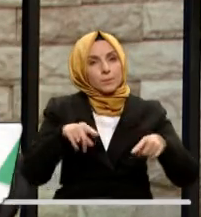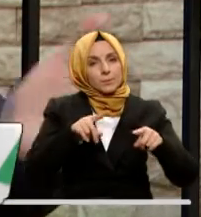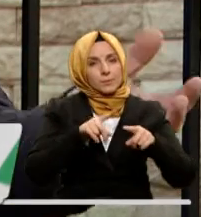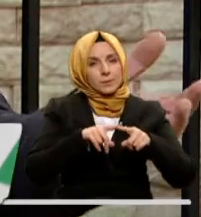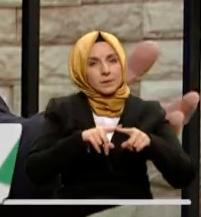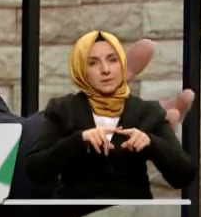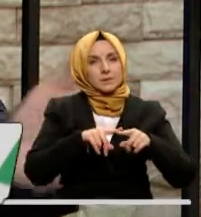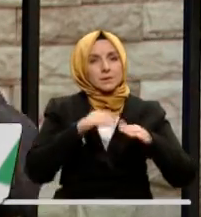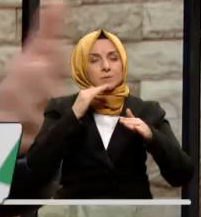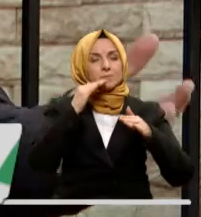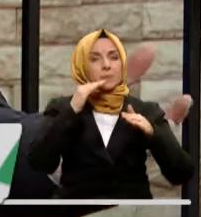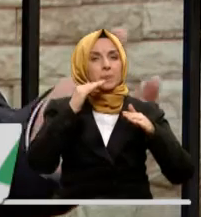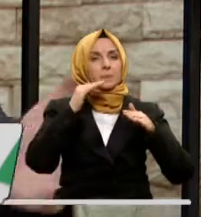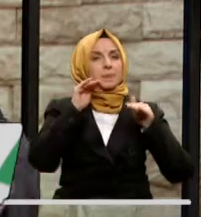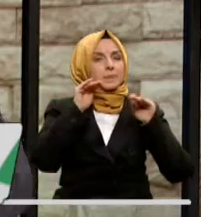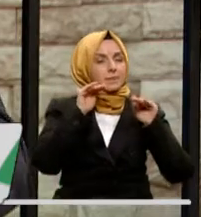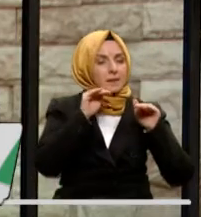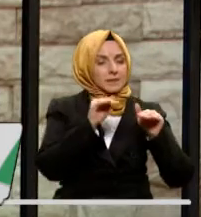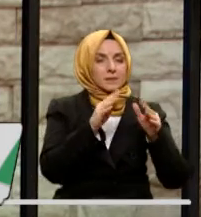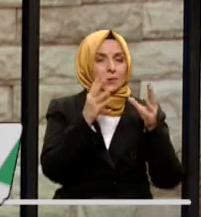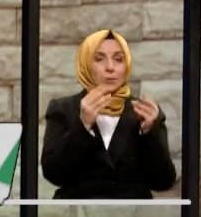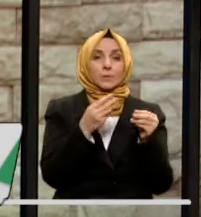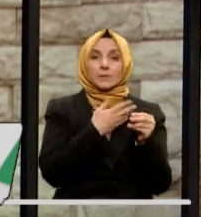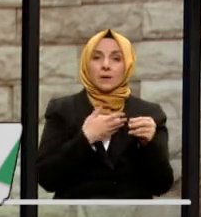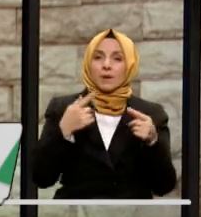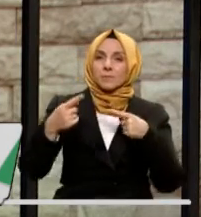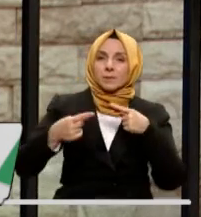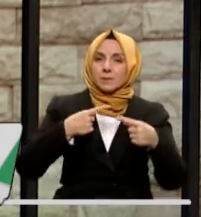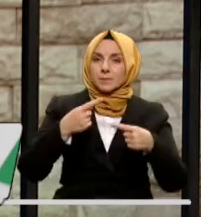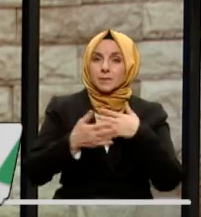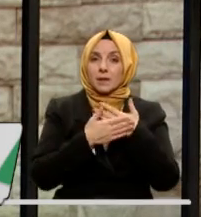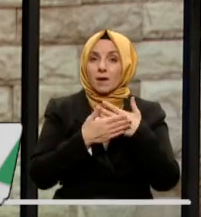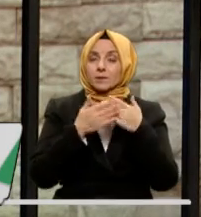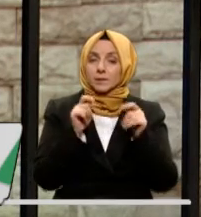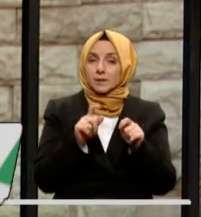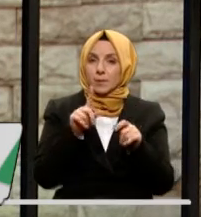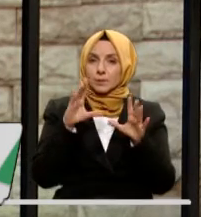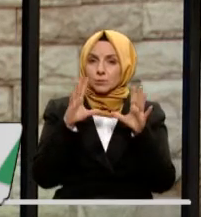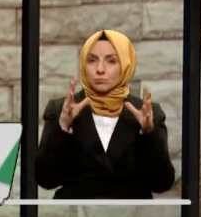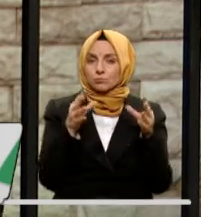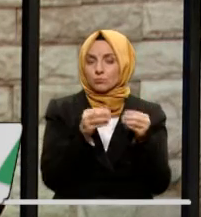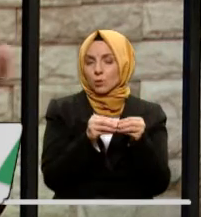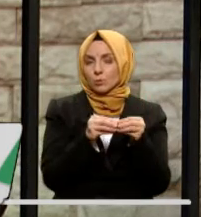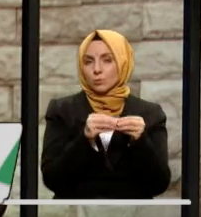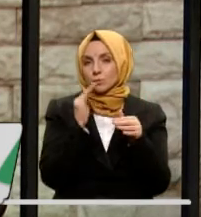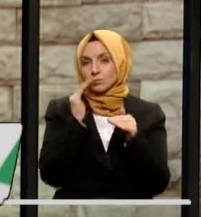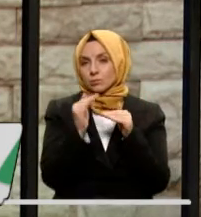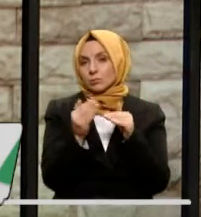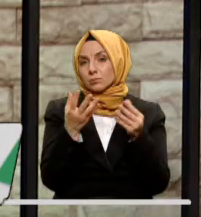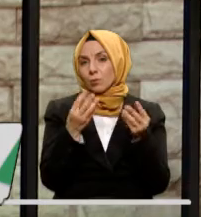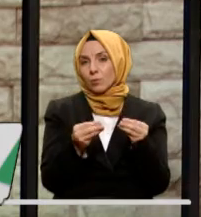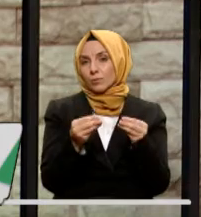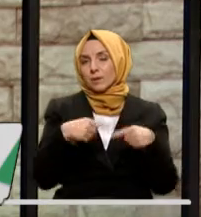toplumsal dayanışma içeri dayanışmayı seven Birbirimize yardım eden bir toplumuz neden ülkemiz bu köprücüğe